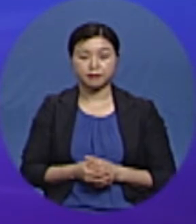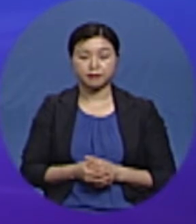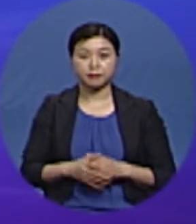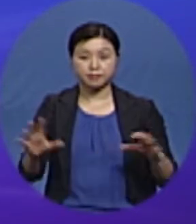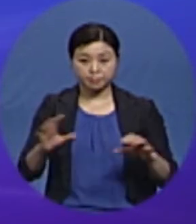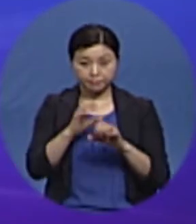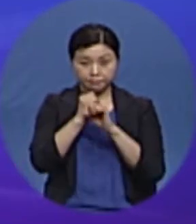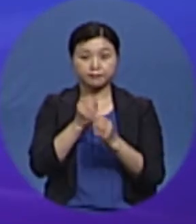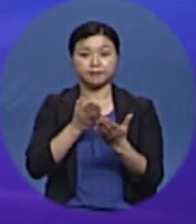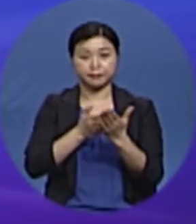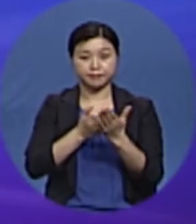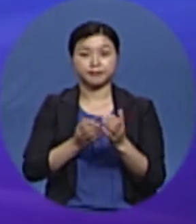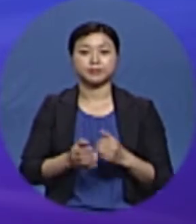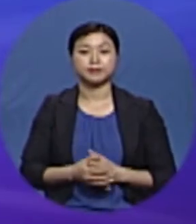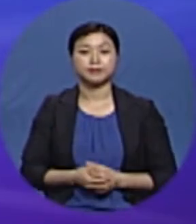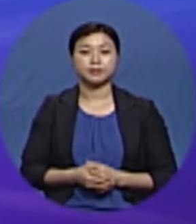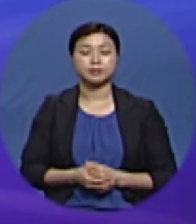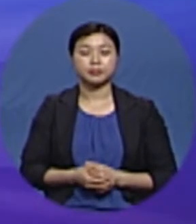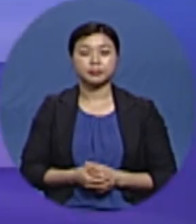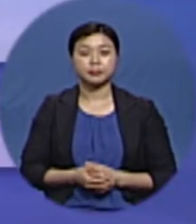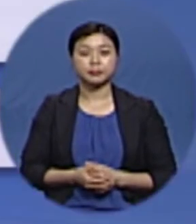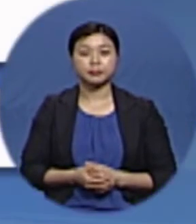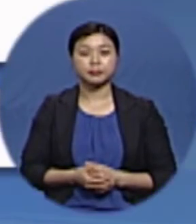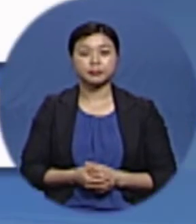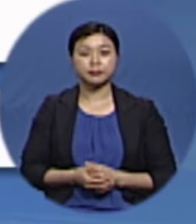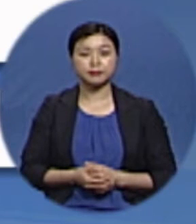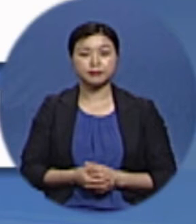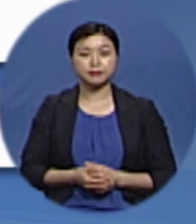이어서 간추린 뉴스를 전해드립니다.